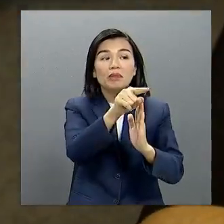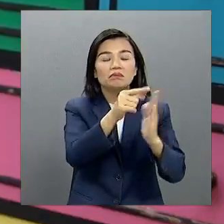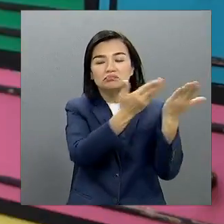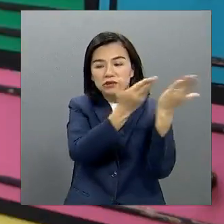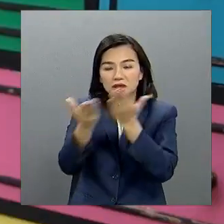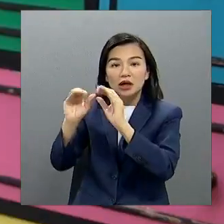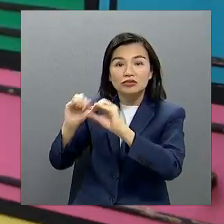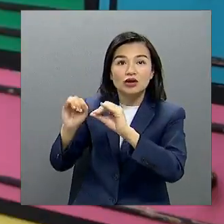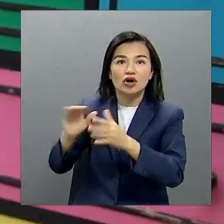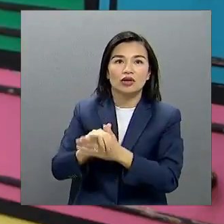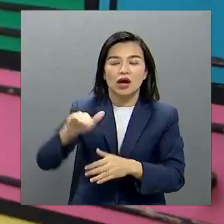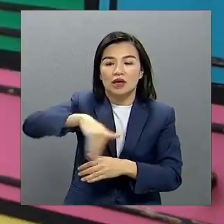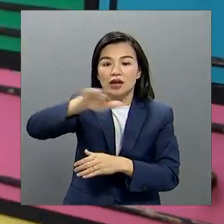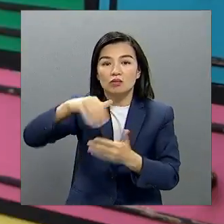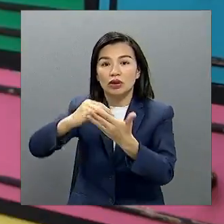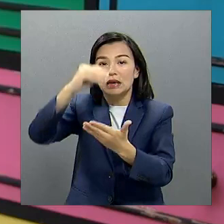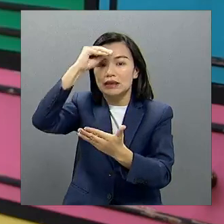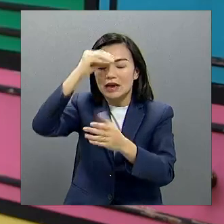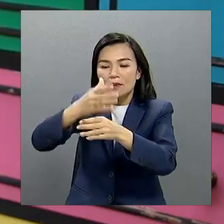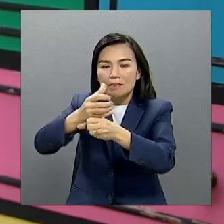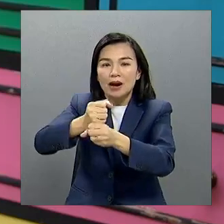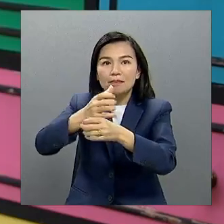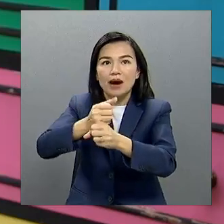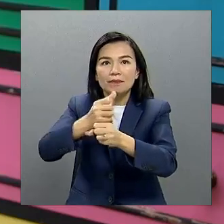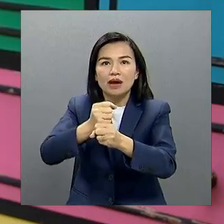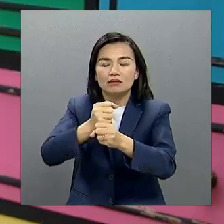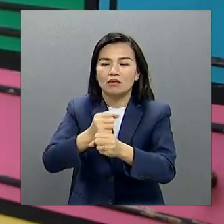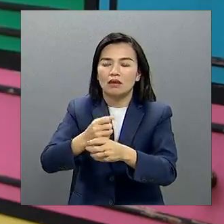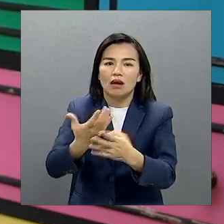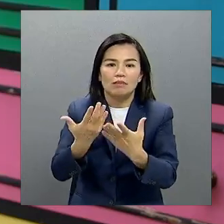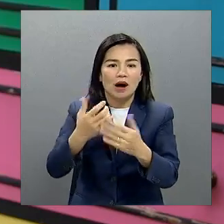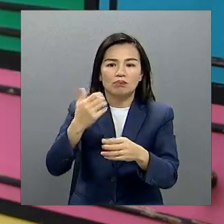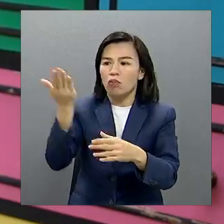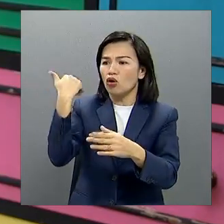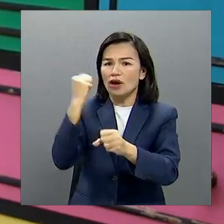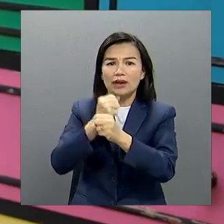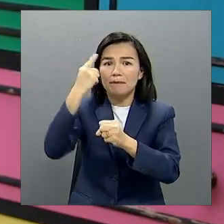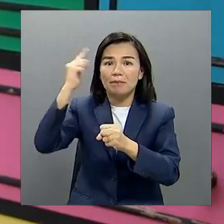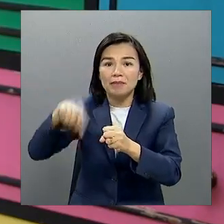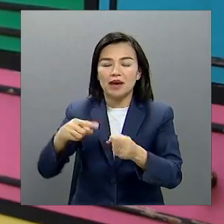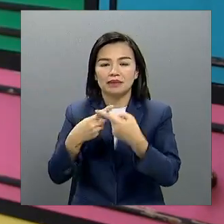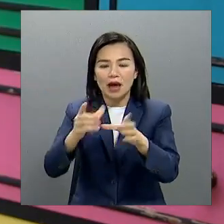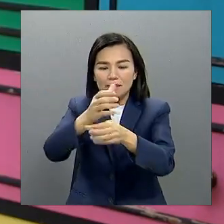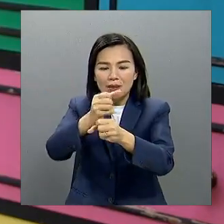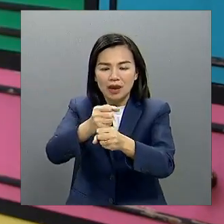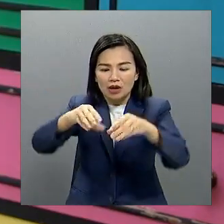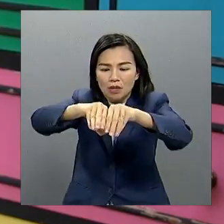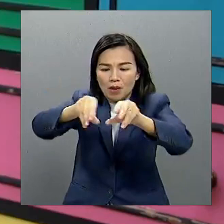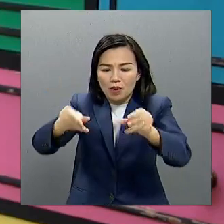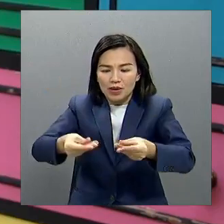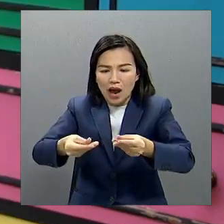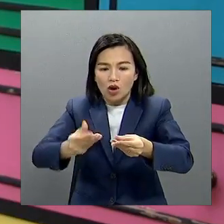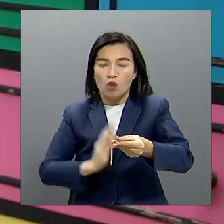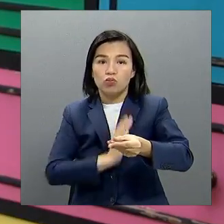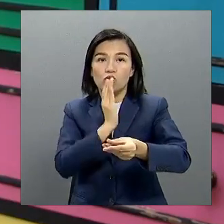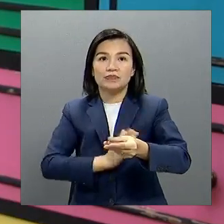าเรียนเนี่ยปั้นชิ้นงานที่เขาปั้นโดยที่เขาไม่มีทักษะมาก่อนแต่เขาภูมิใจมากเขาไม่คิดว่าเขาทำได้เราเลยคิดห